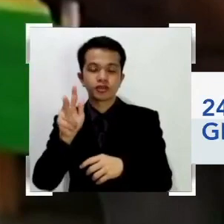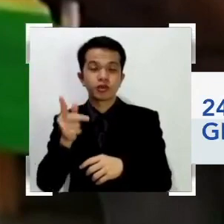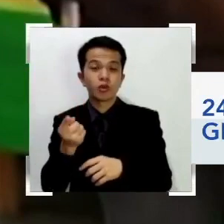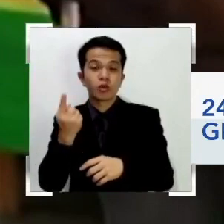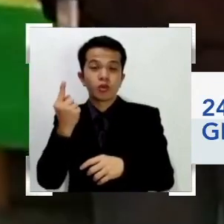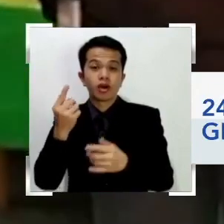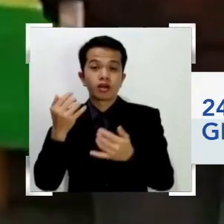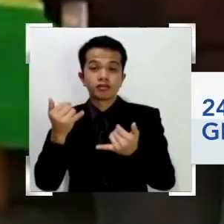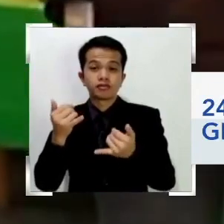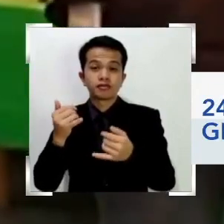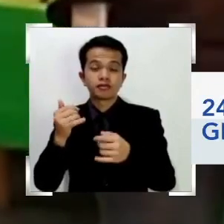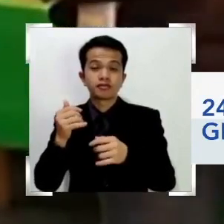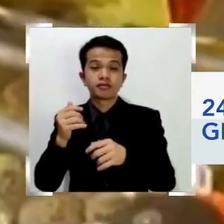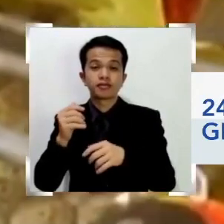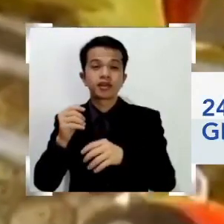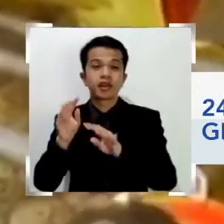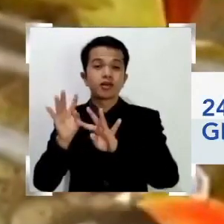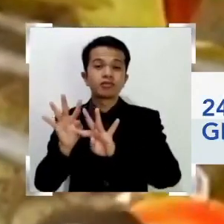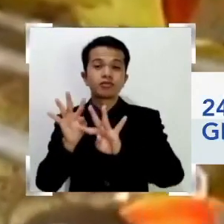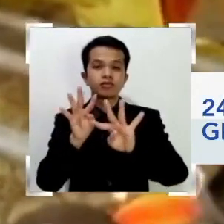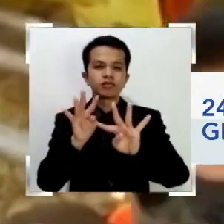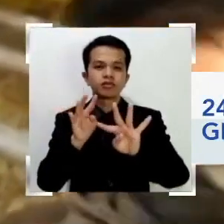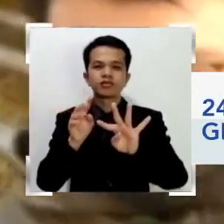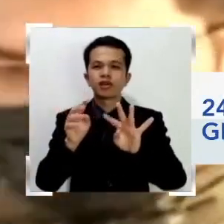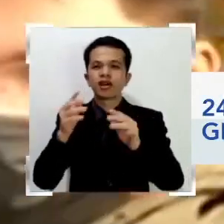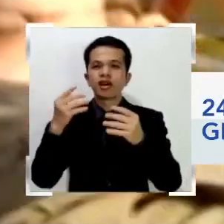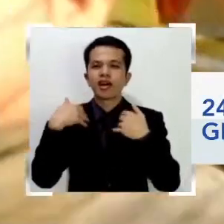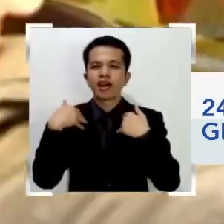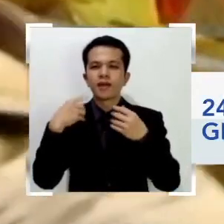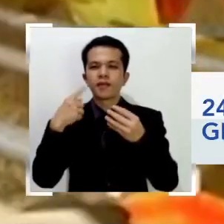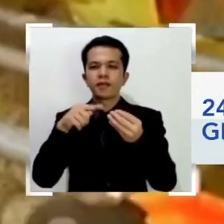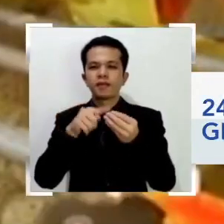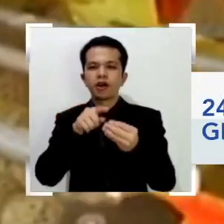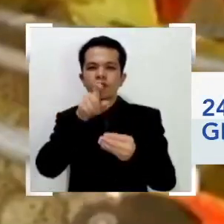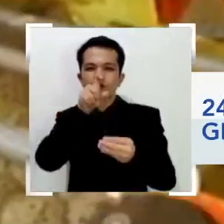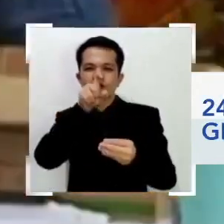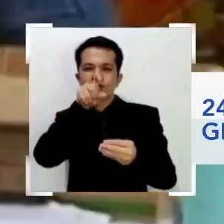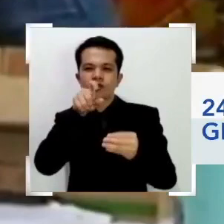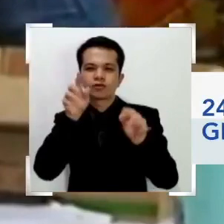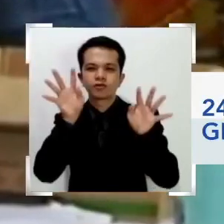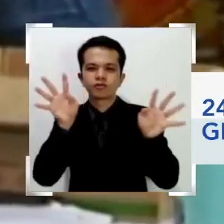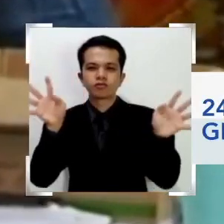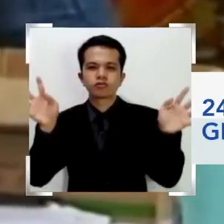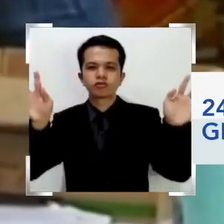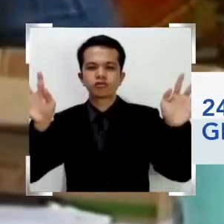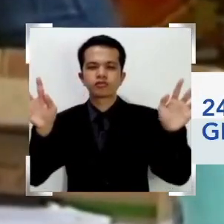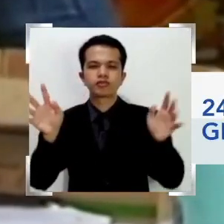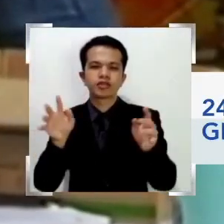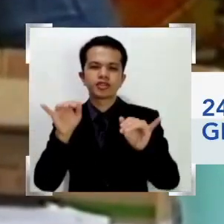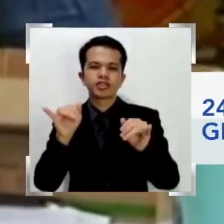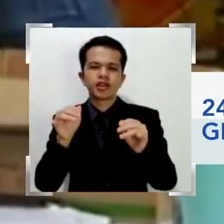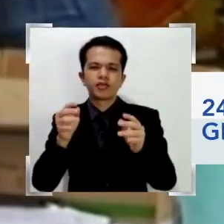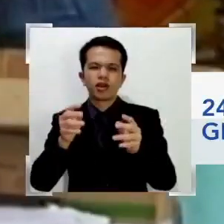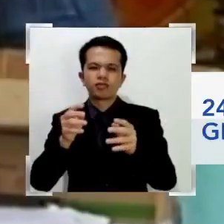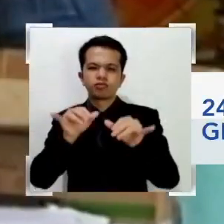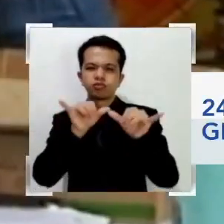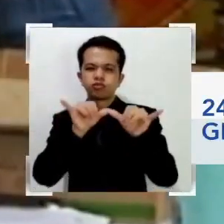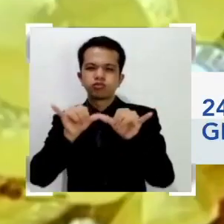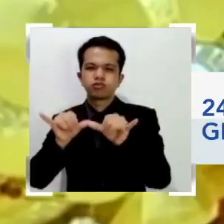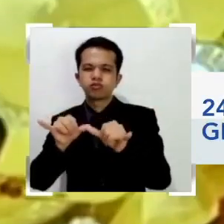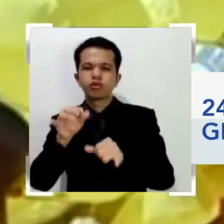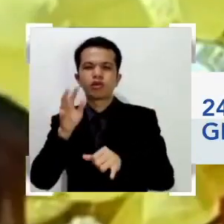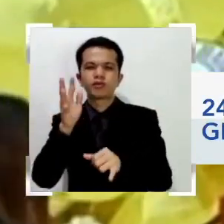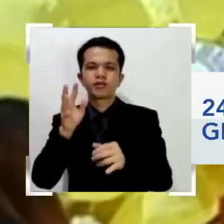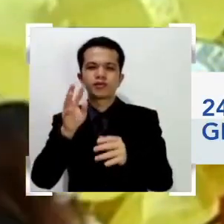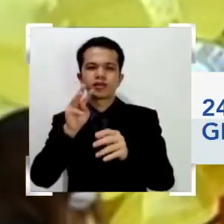na float, Phoenix ang tema. At may habang 7 metro. Ayon sa lokal na pamahalaan, mahigit 3,000